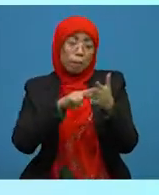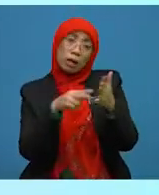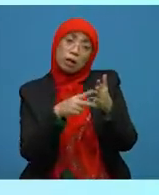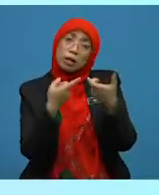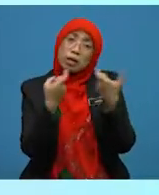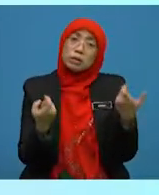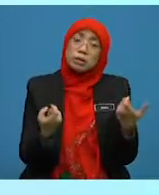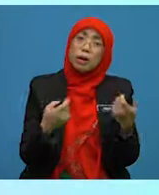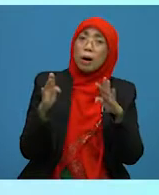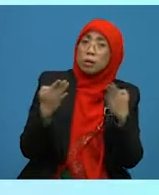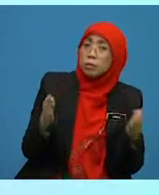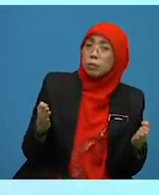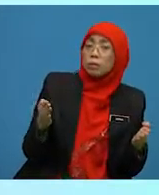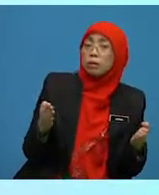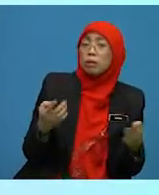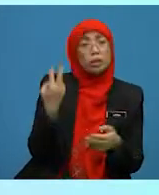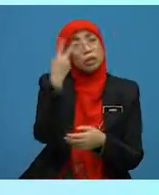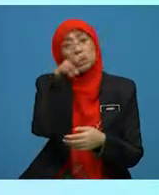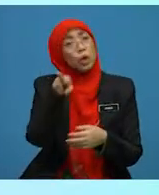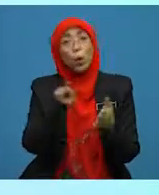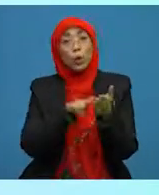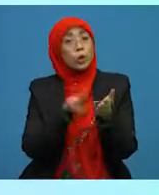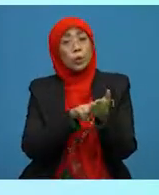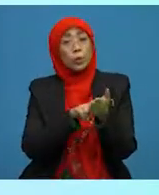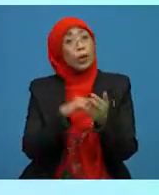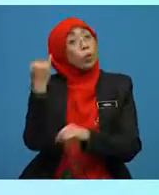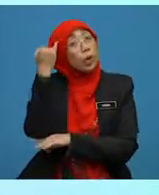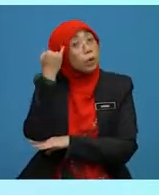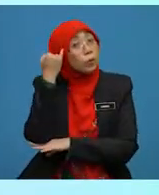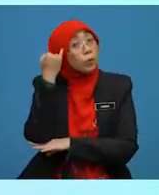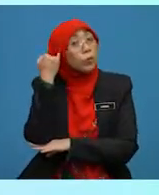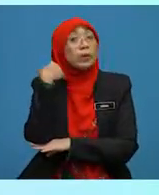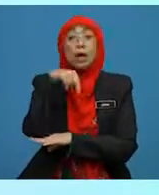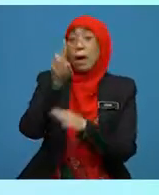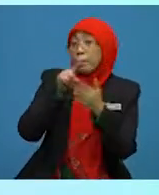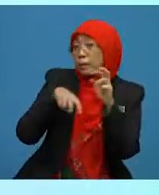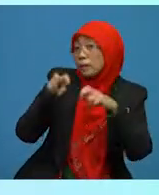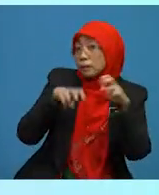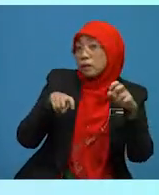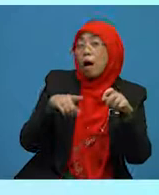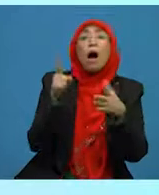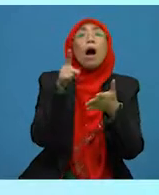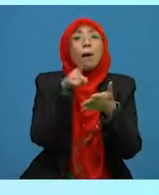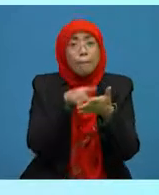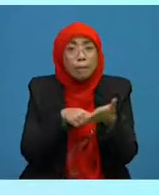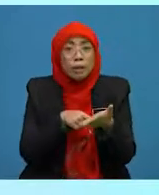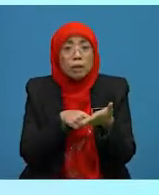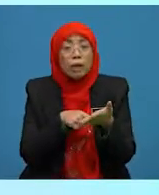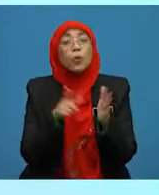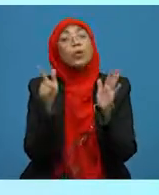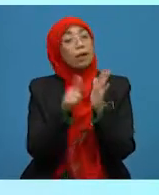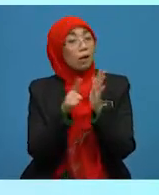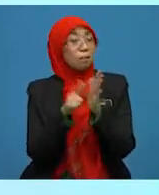dari segi bahasa pula merujuk kepada ilmu yang mengkaji berkaitan antara lambang